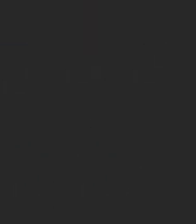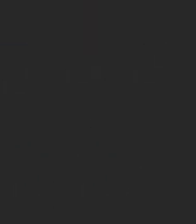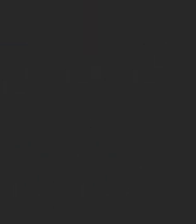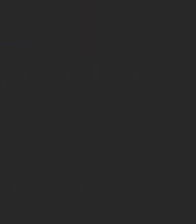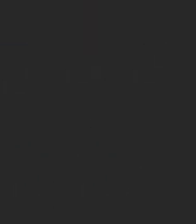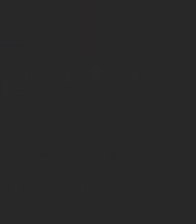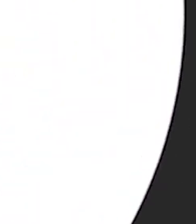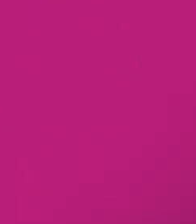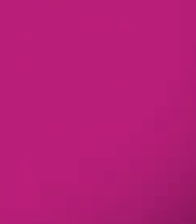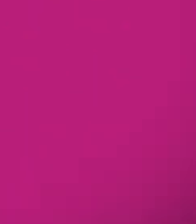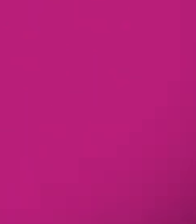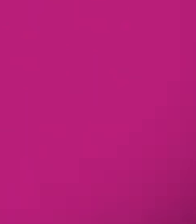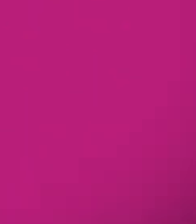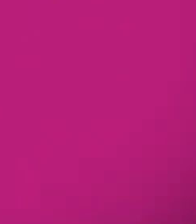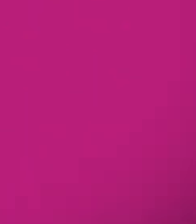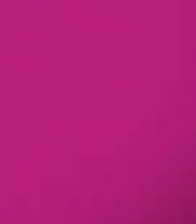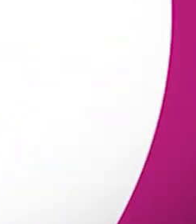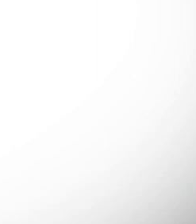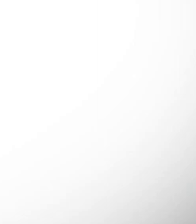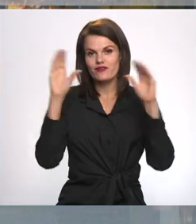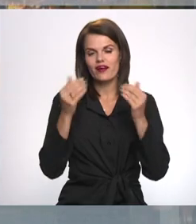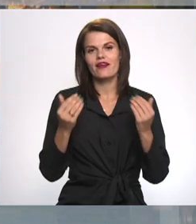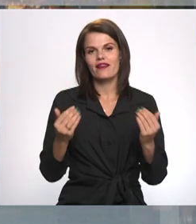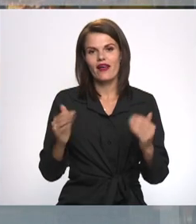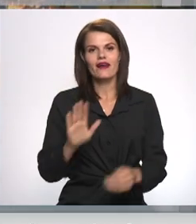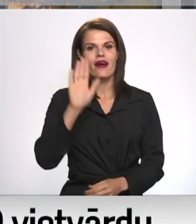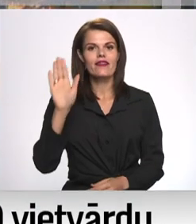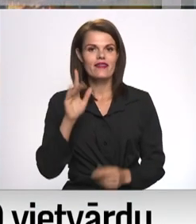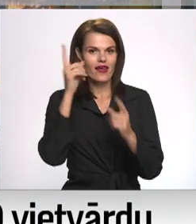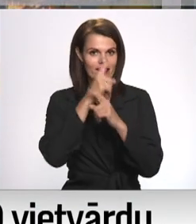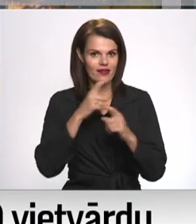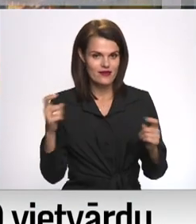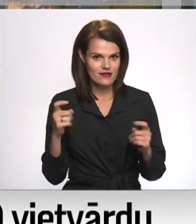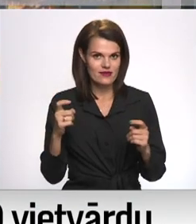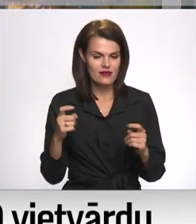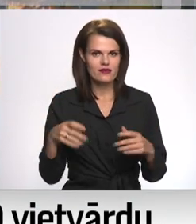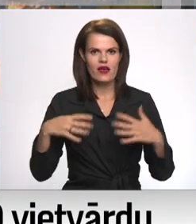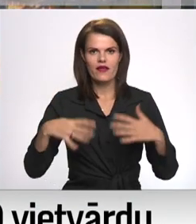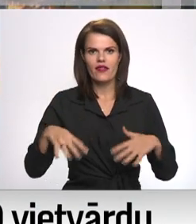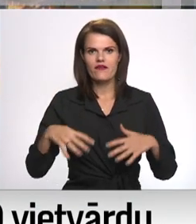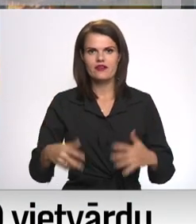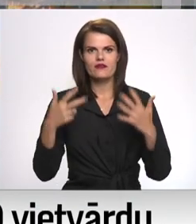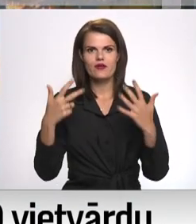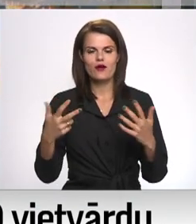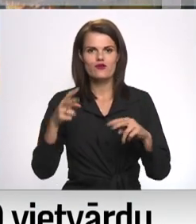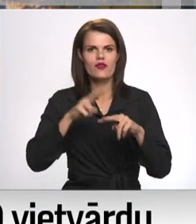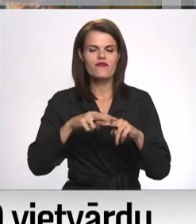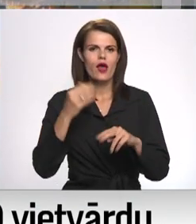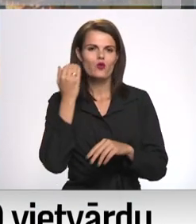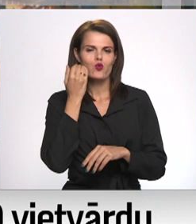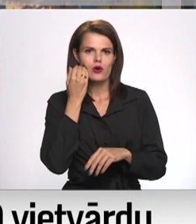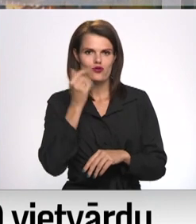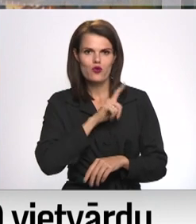Re, viss ēters ir te! Nemazāk kā 98 vietvārdi Latvijā joprojām slavina